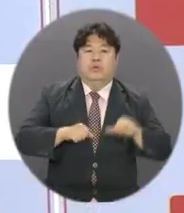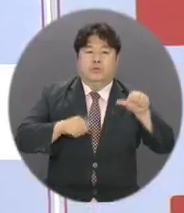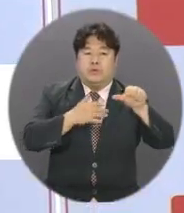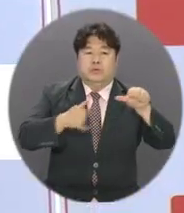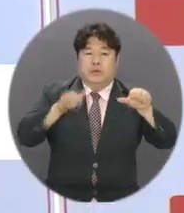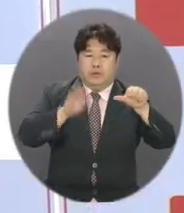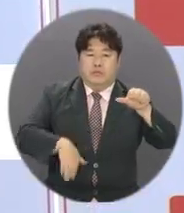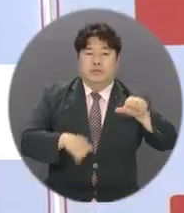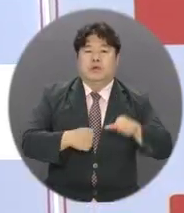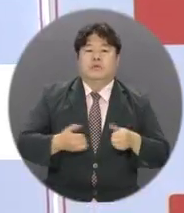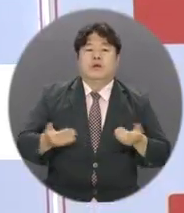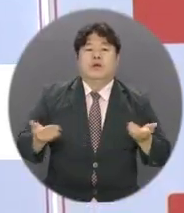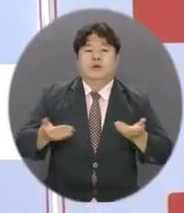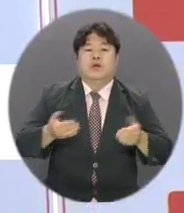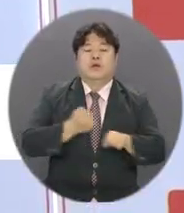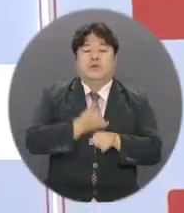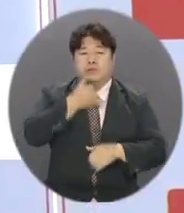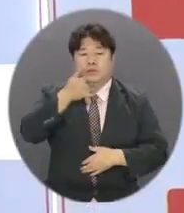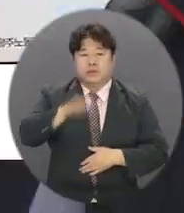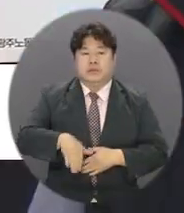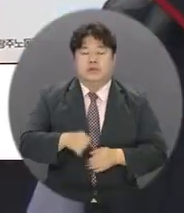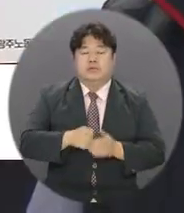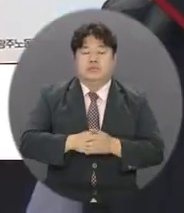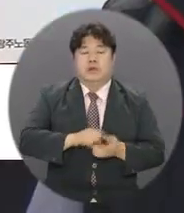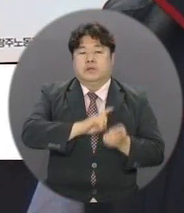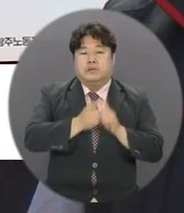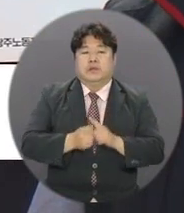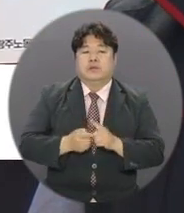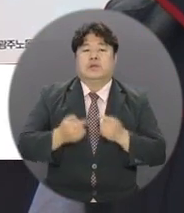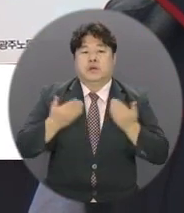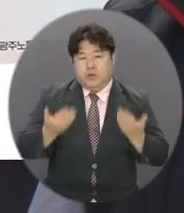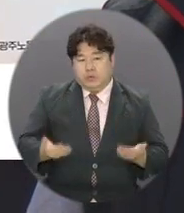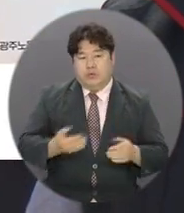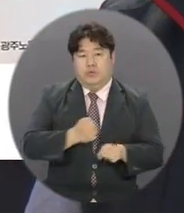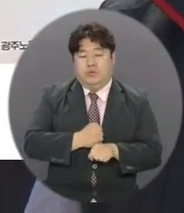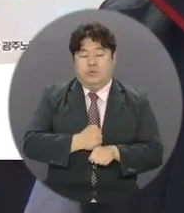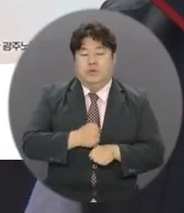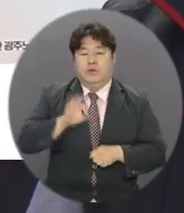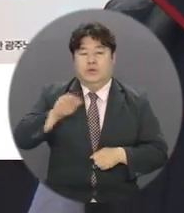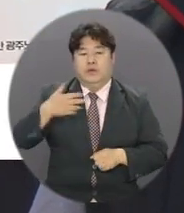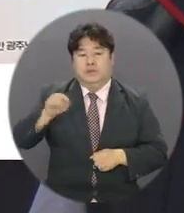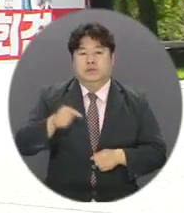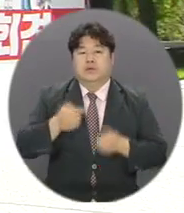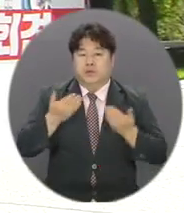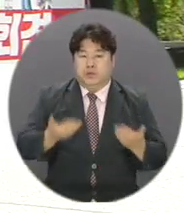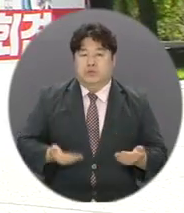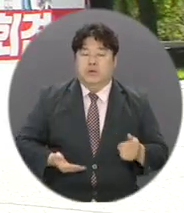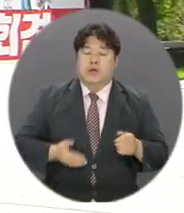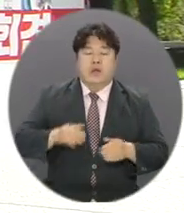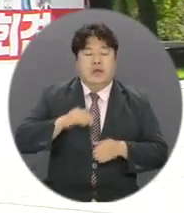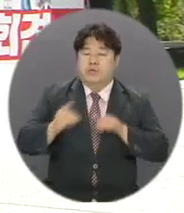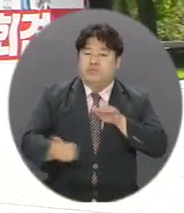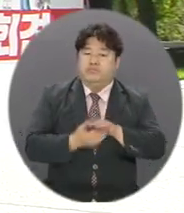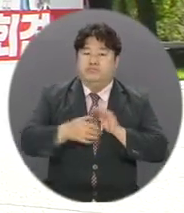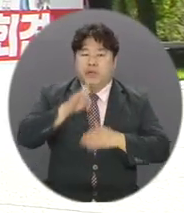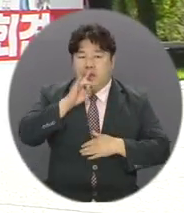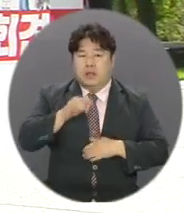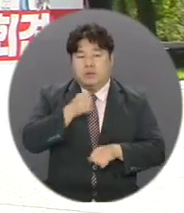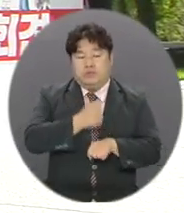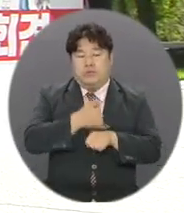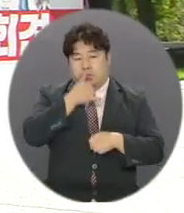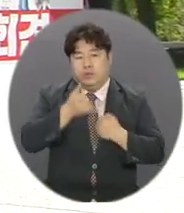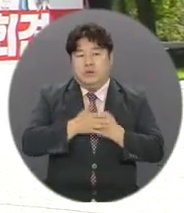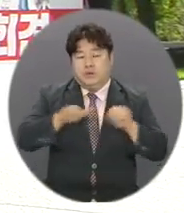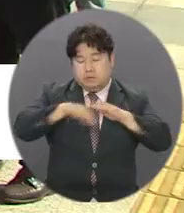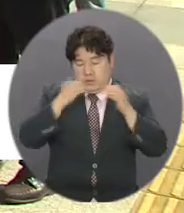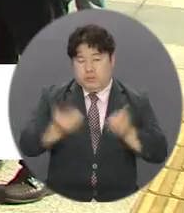미만 사업장에서 일하고 있지만 대체공휴일 휴무나 연차 휴가 지급이 이루어지지 않고 있다며 모든